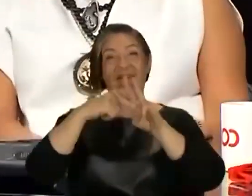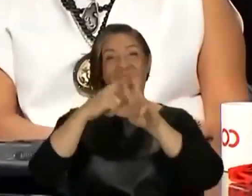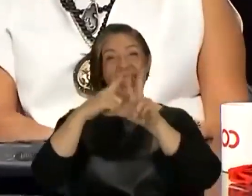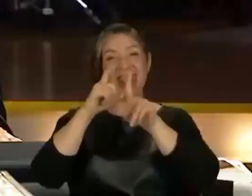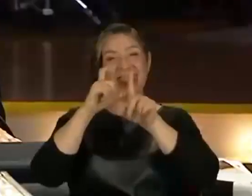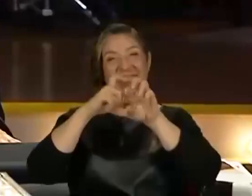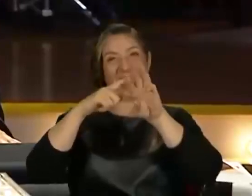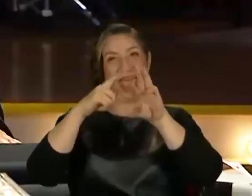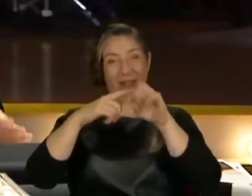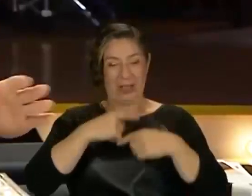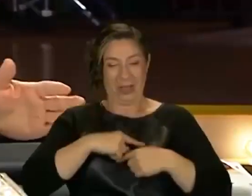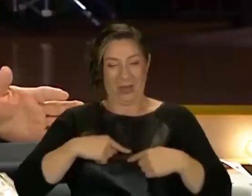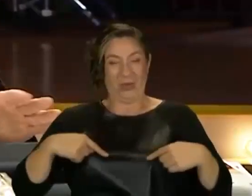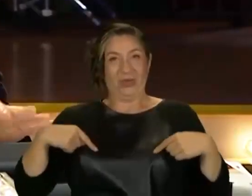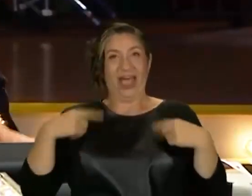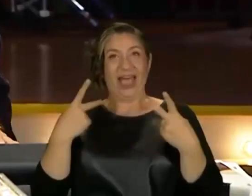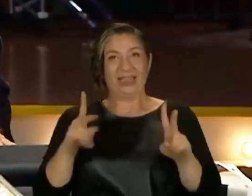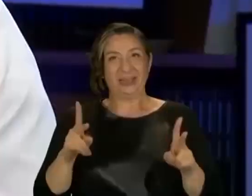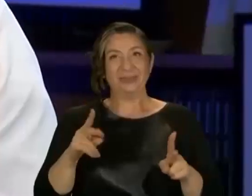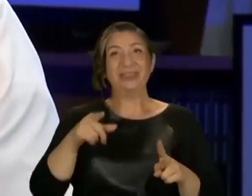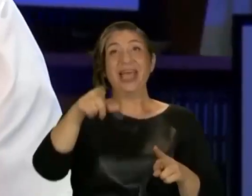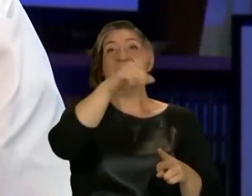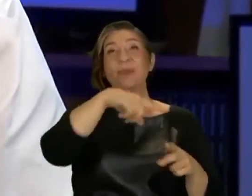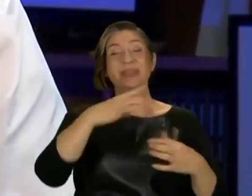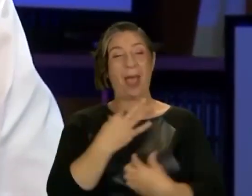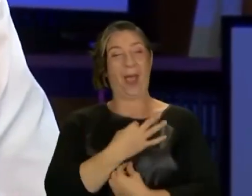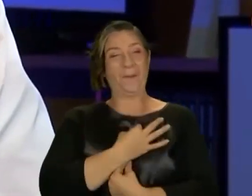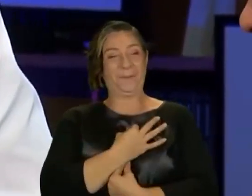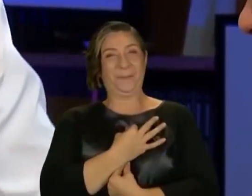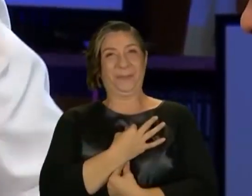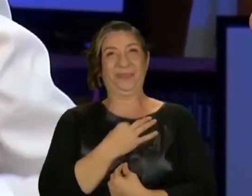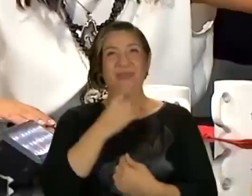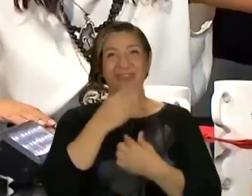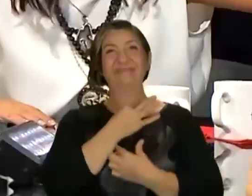Ender Balkır göğsünü açmış, onun dışında.